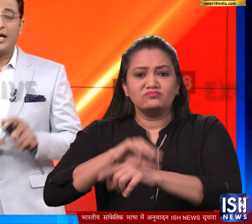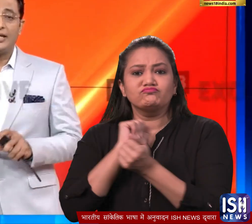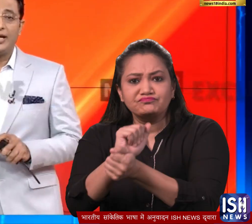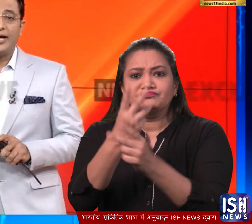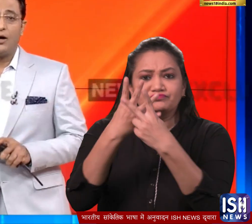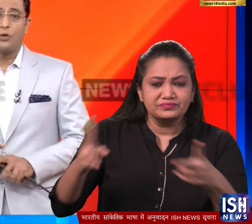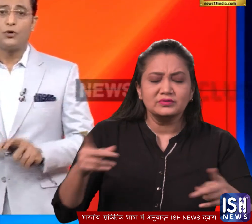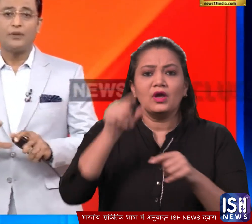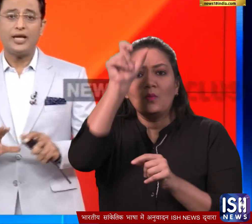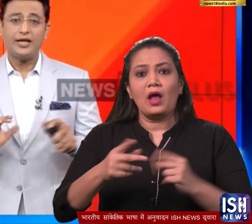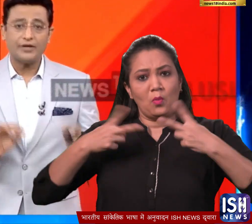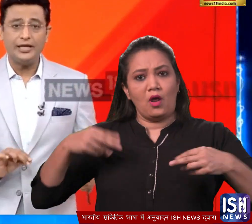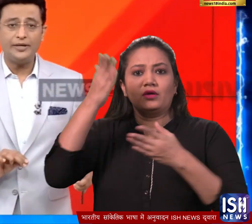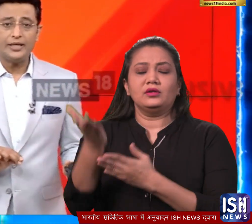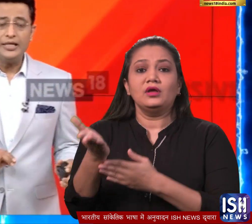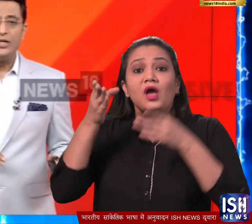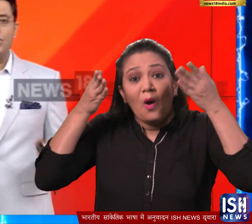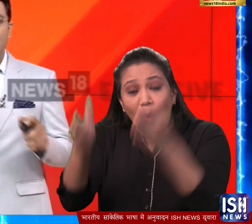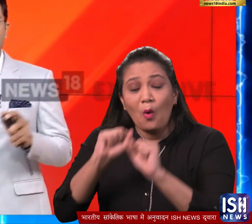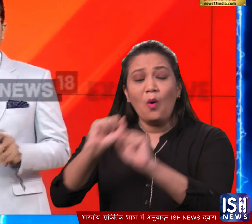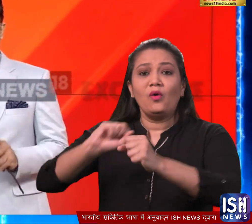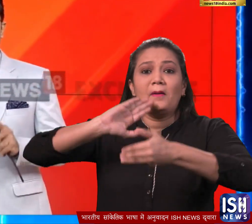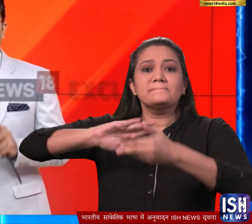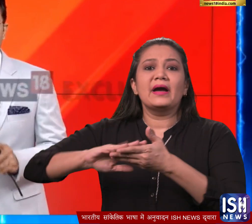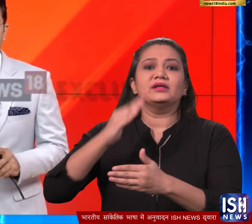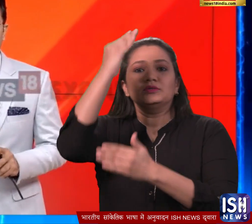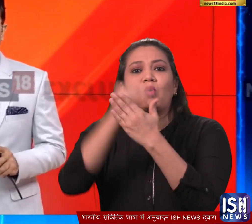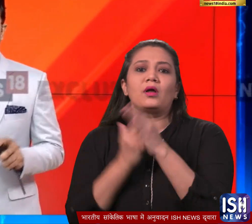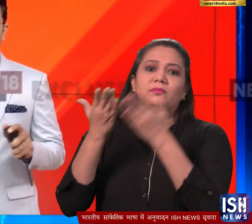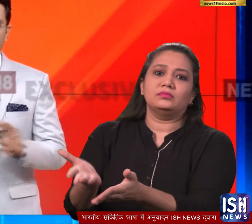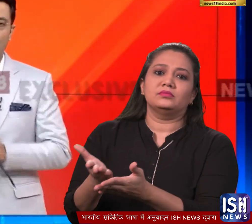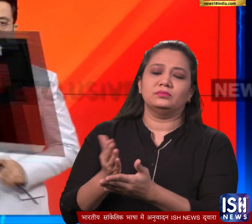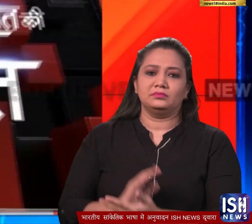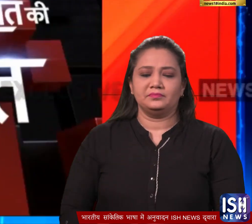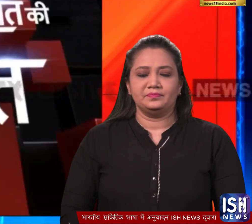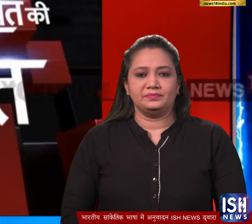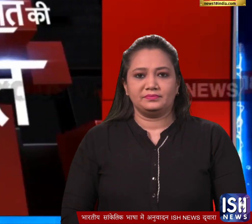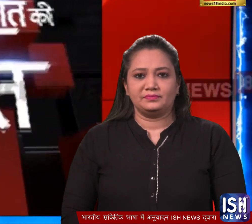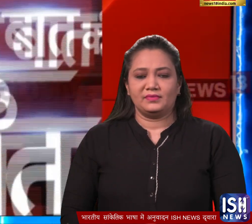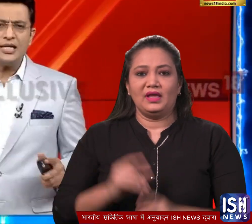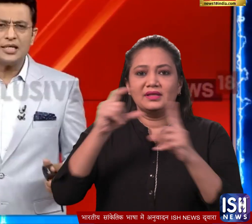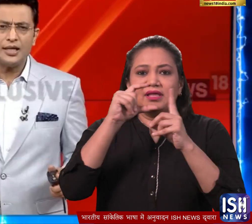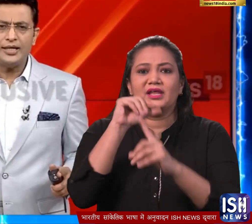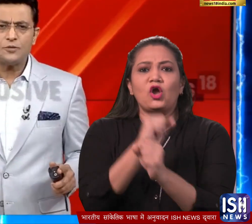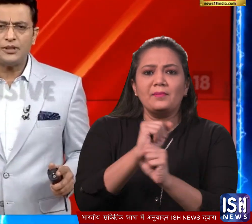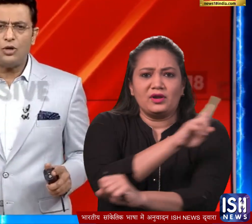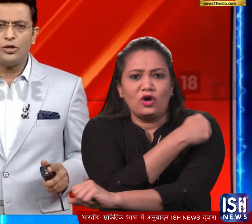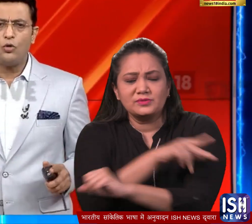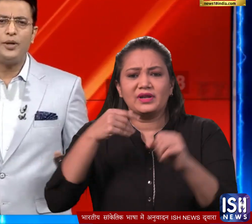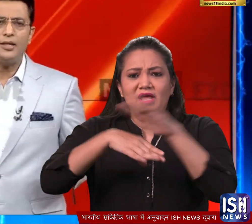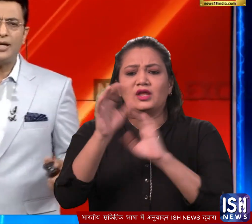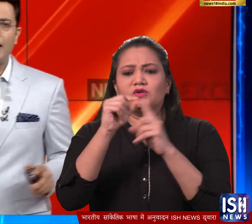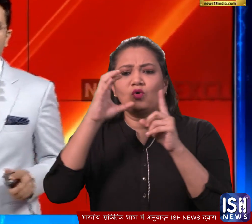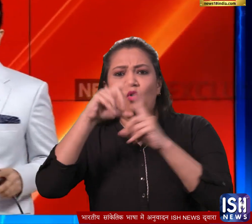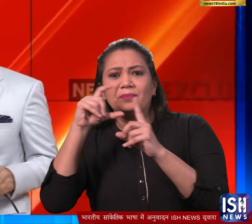जिसमें गिरफ्तार किए गए आरोपियों में एक वकील भी है जिसकी शादी के रिसेप्शन के दौरान यह घटना हुई थी। दिल्ली के सरकारी अस्पतालों